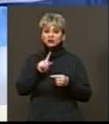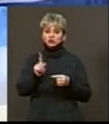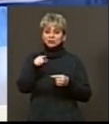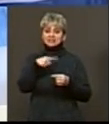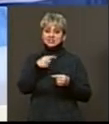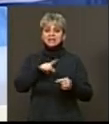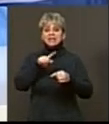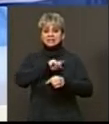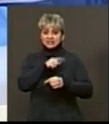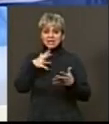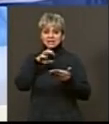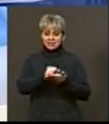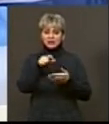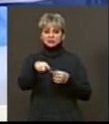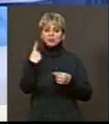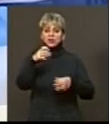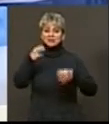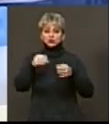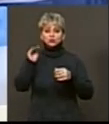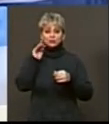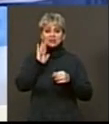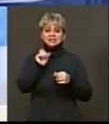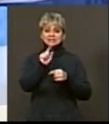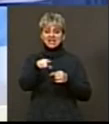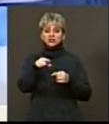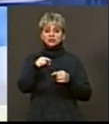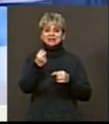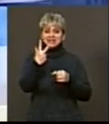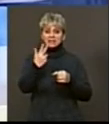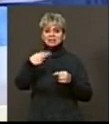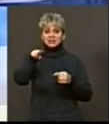сославшись на сильную занятость. Первое судебное слушание назначено на 13 декабря.